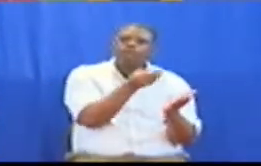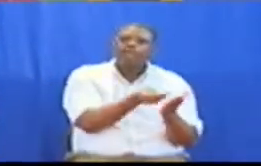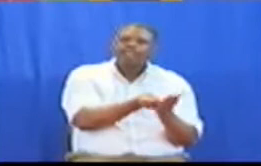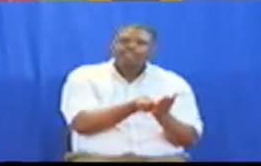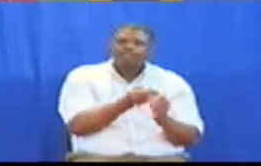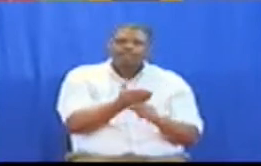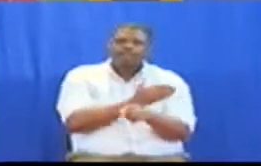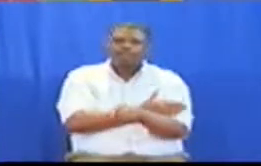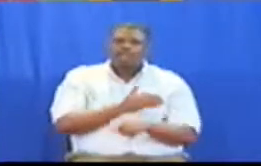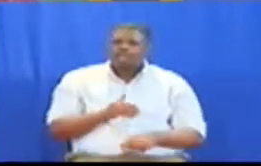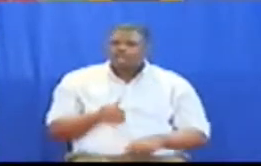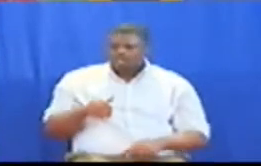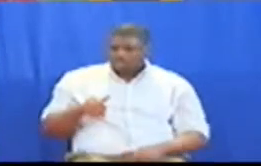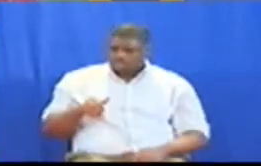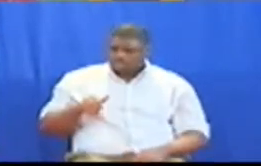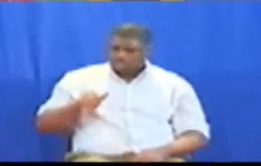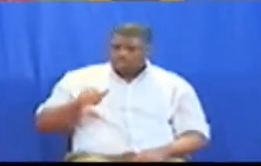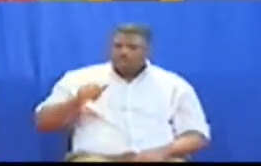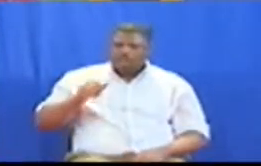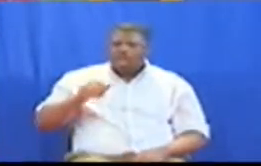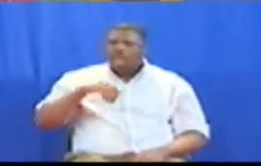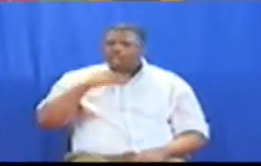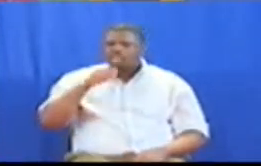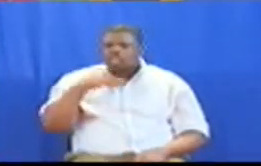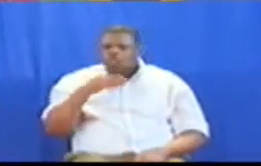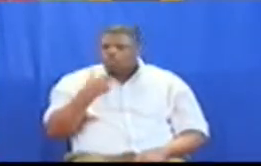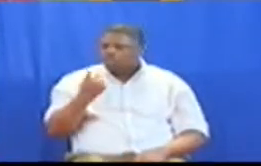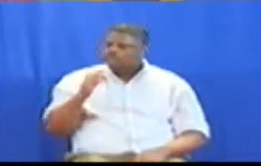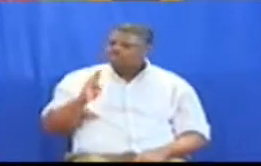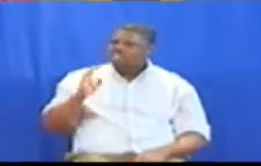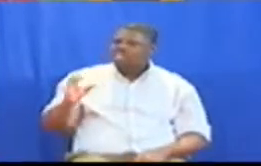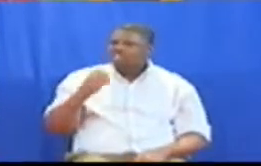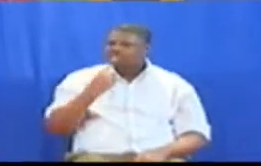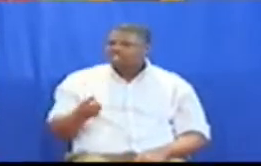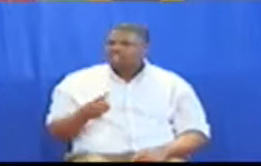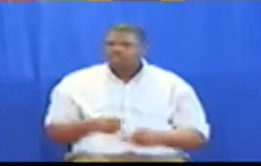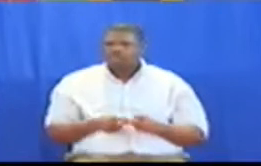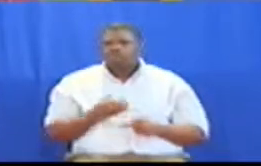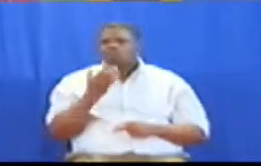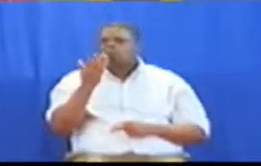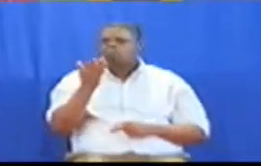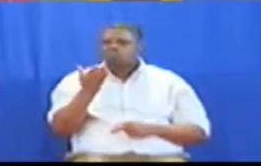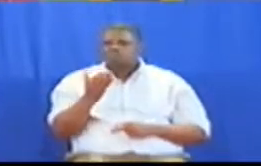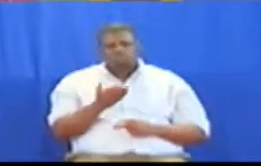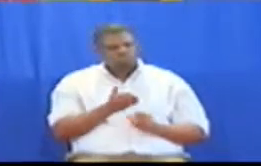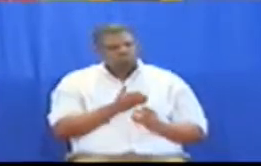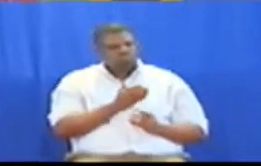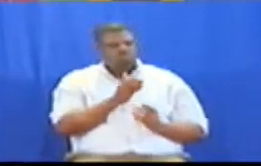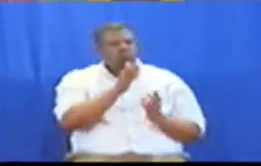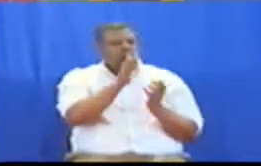TBC. Pamoja na kipindi kutamka TBC, niseme tu Mwenyezi Mungu aiweke mahala